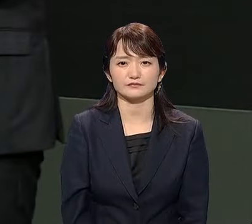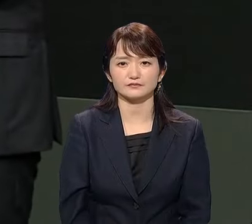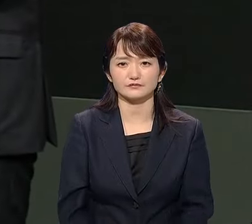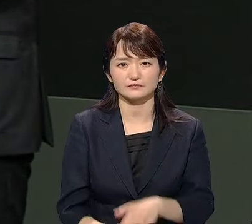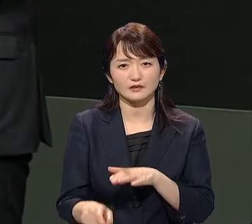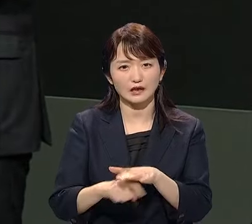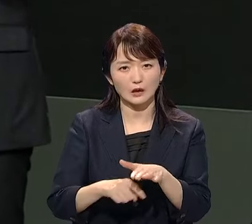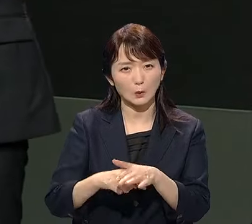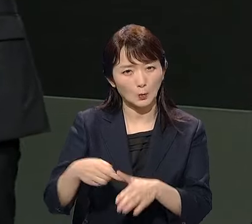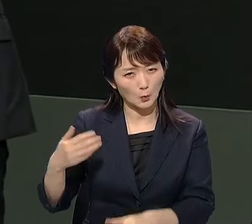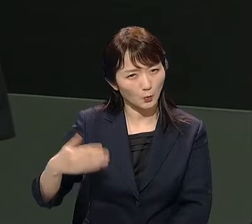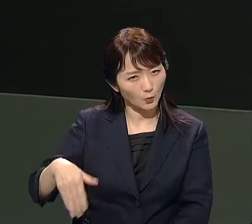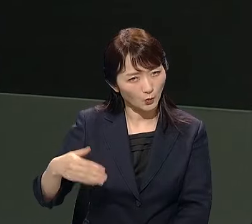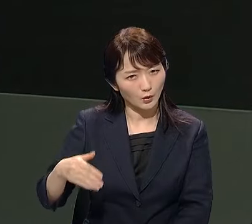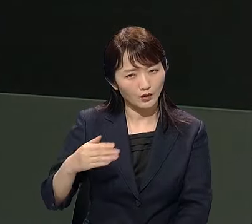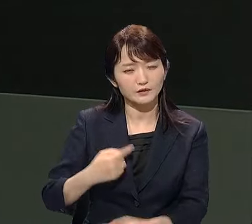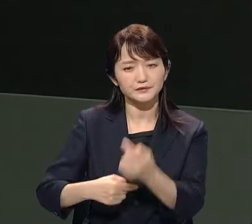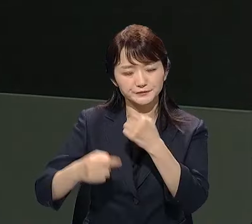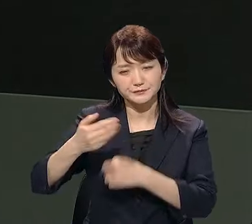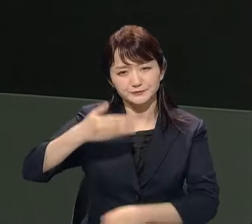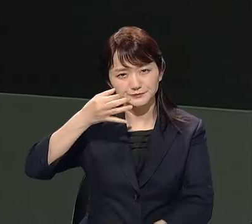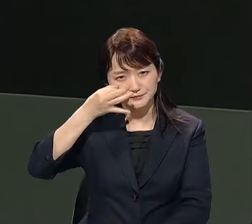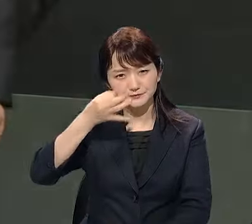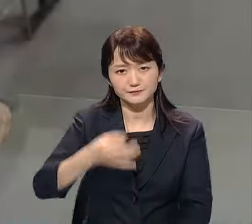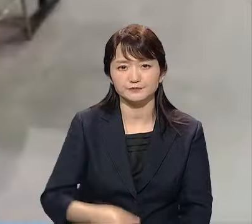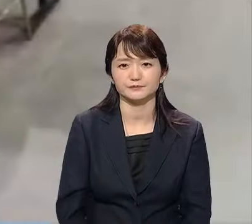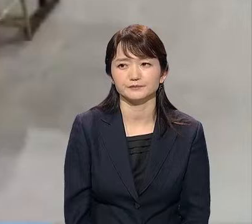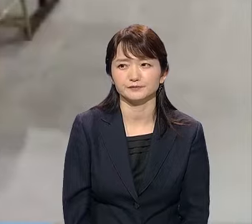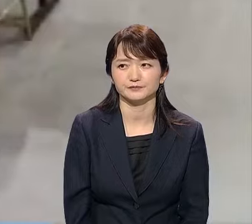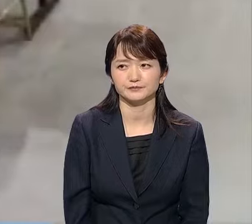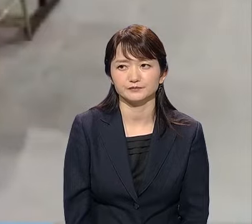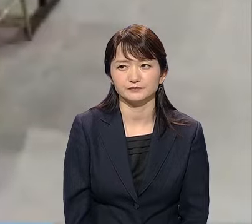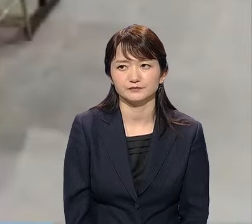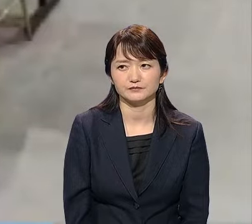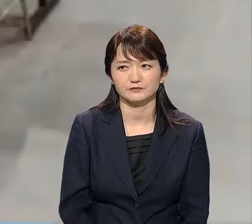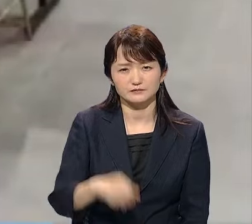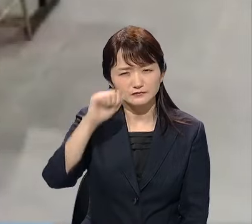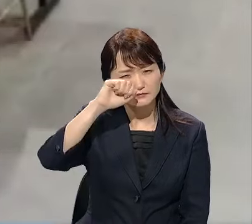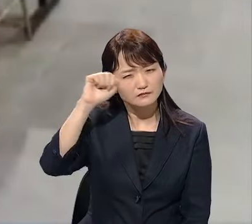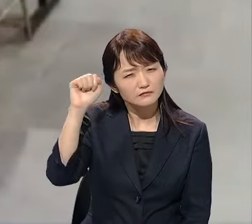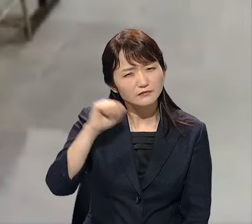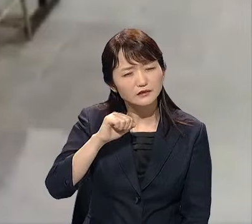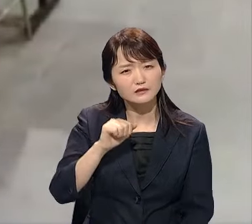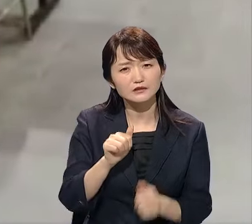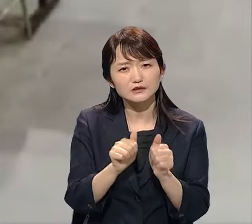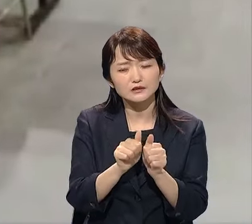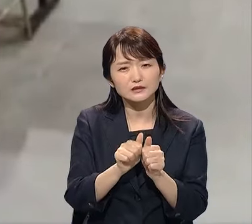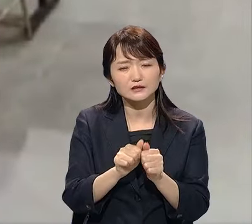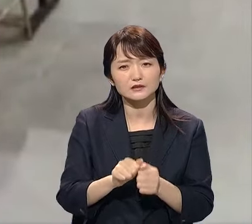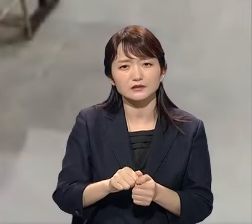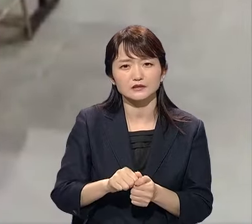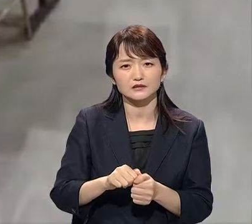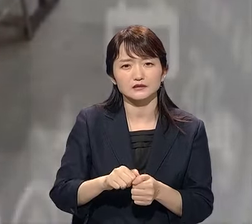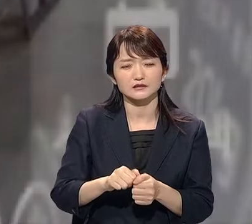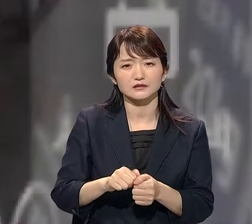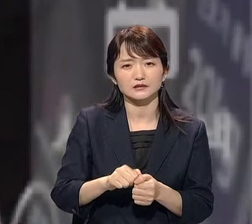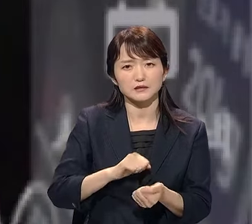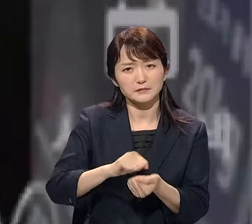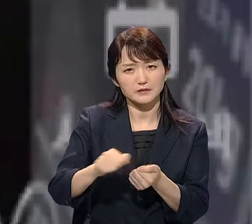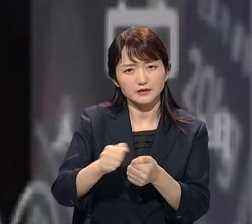단 큰 좀도둑입니다. 제보 영상 보시죠. 자, 늦은 새벽 한 남성이 빨래방 내부를